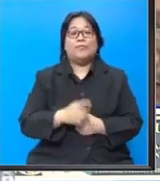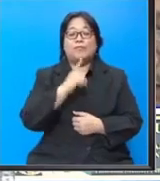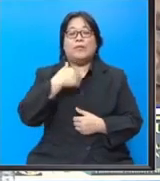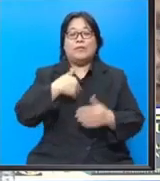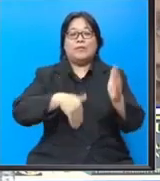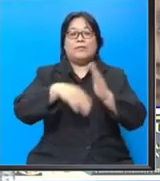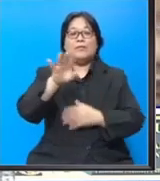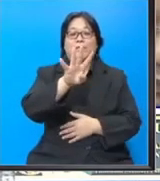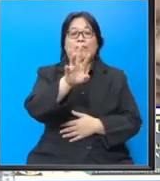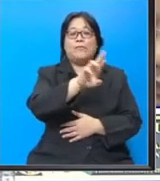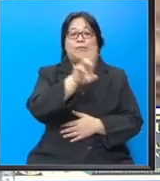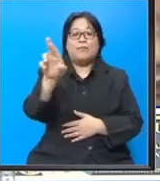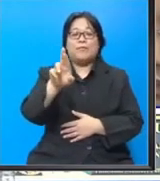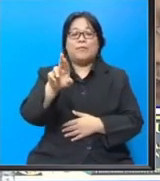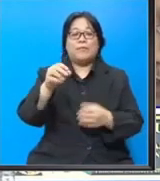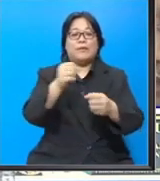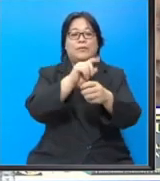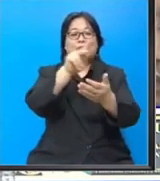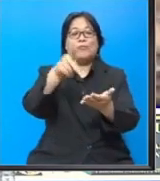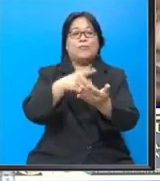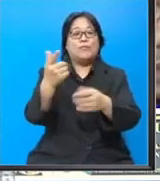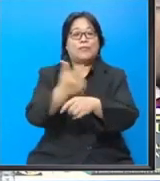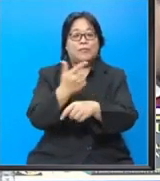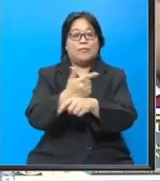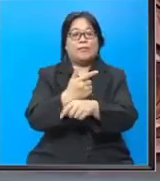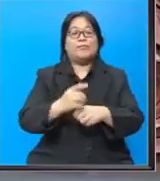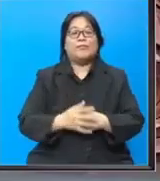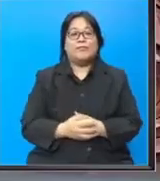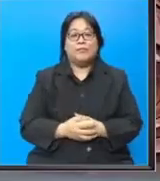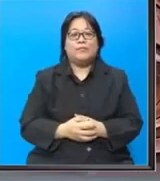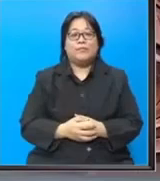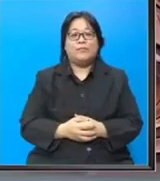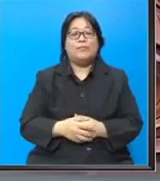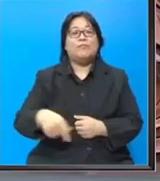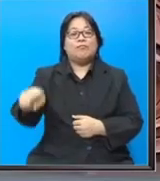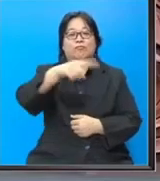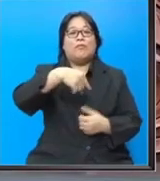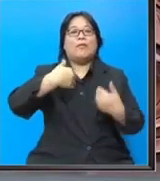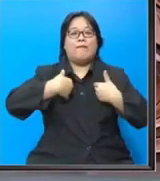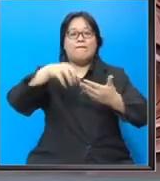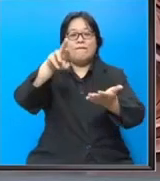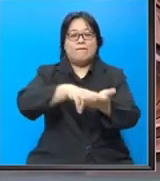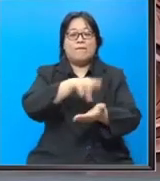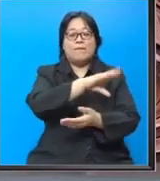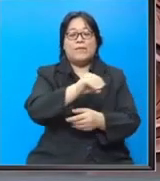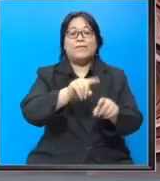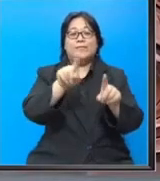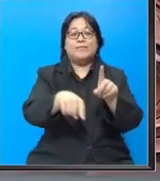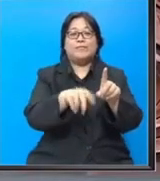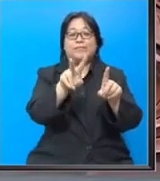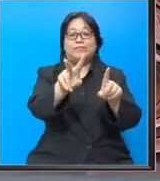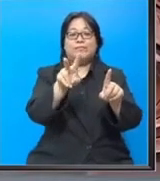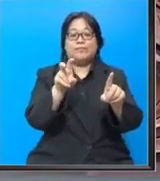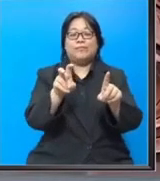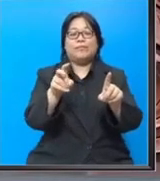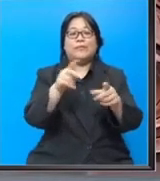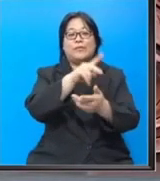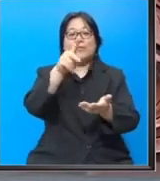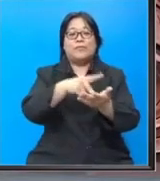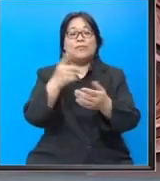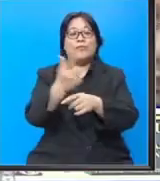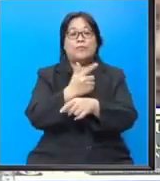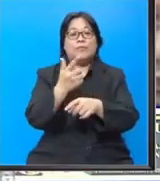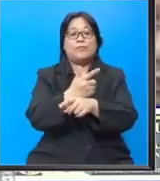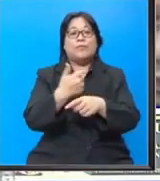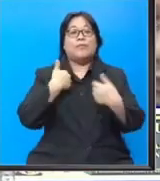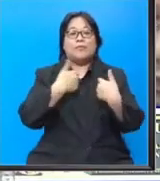mempunyai lebih 4000 penyedia latihan ataupun training provider yang mendaftar dan seramai 1200 penyedia latihan